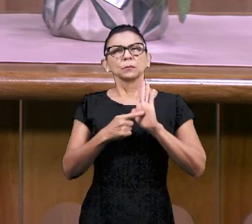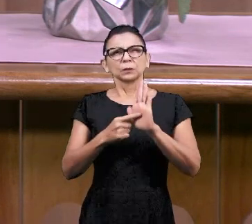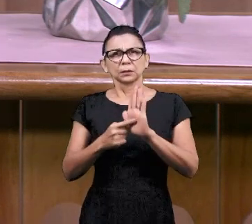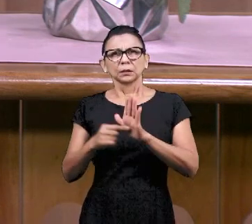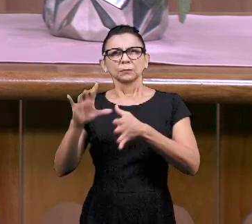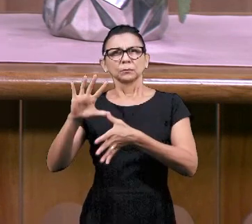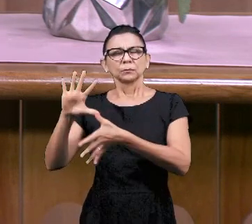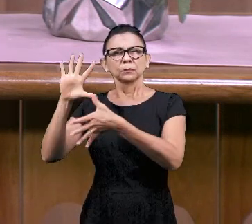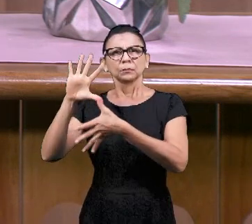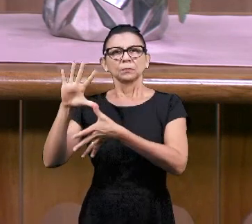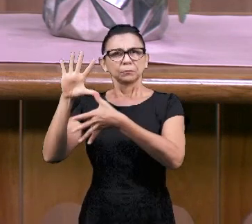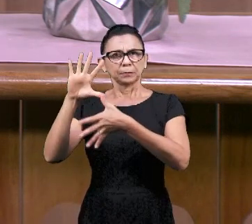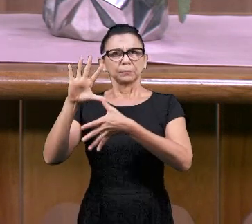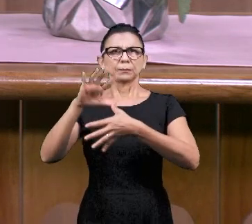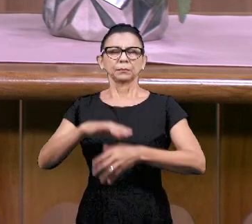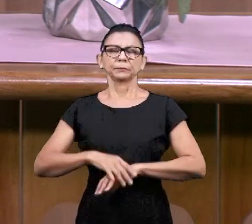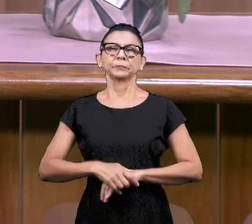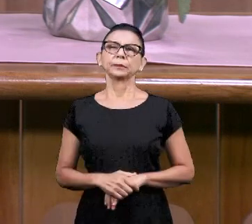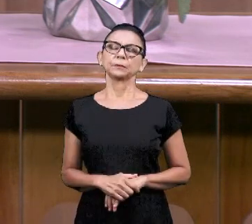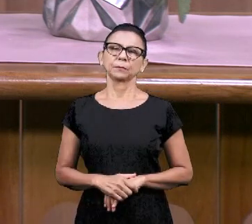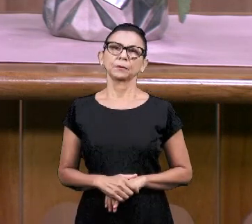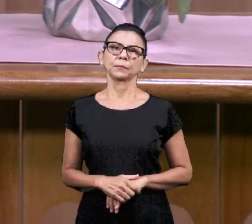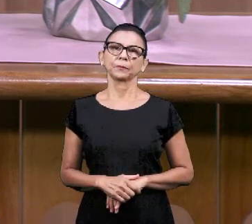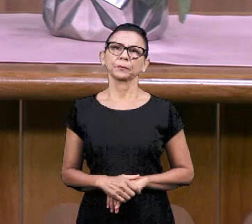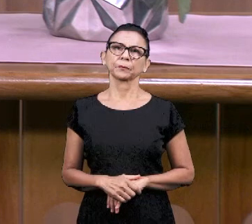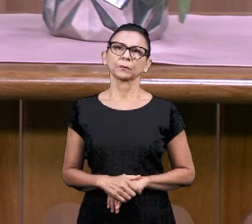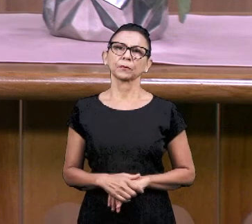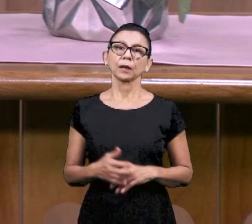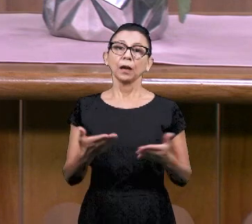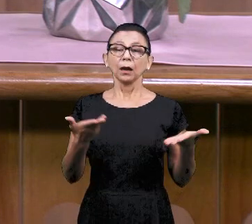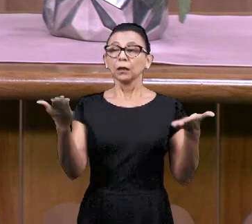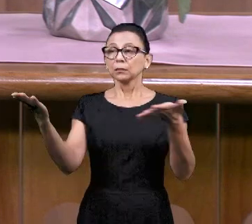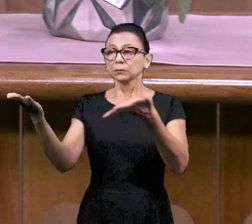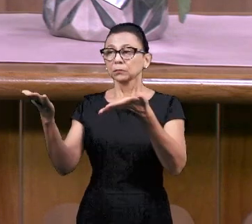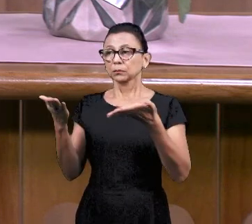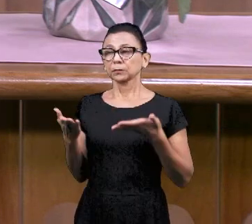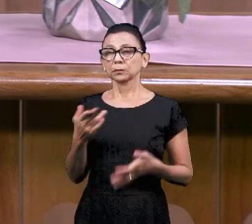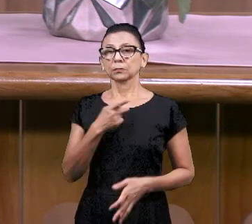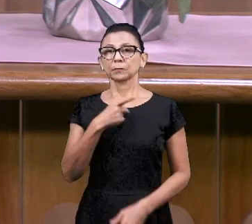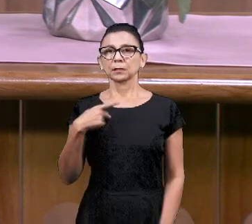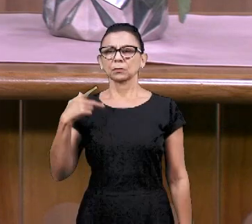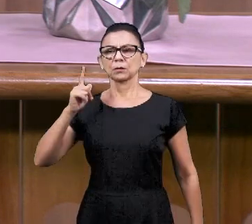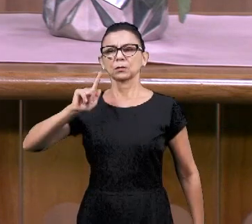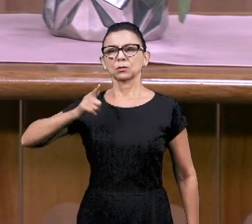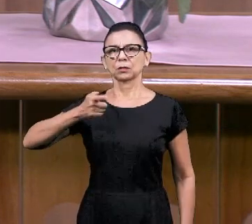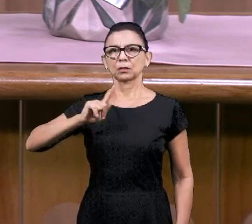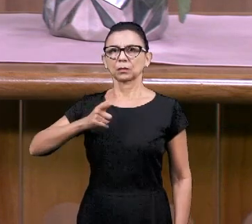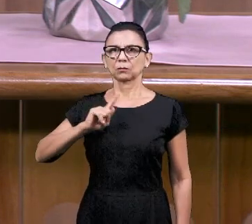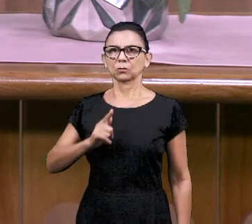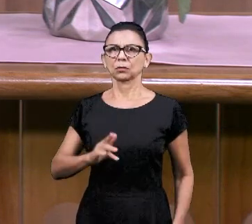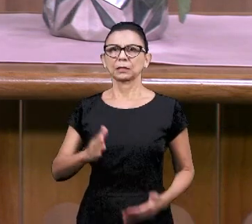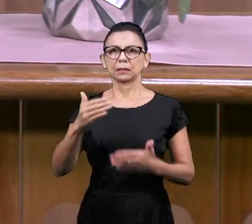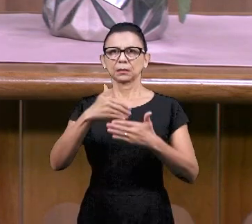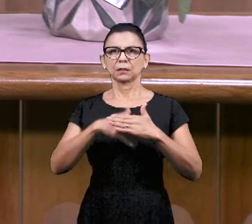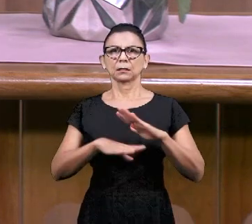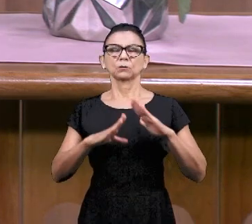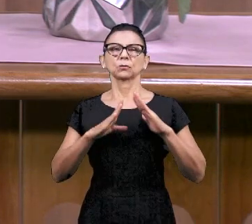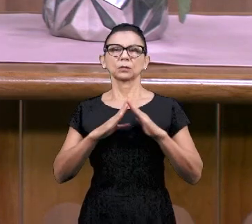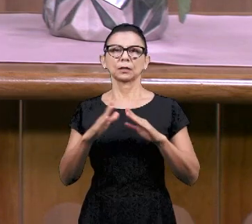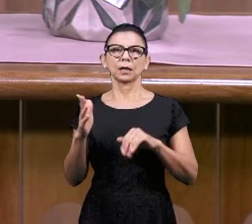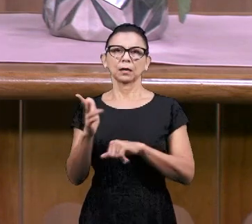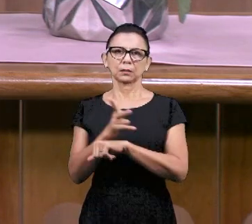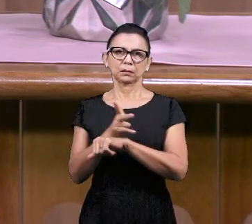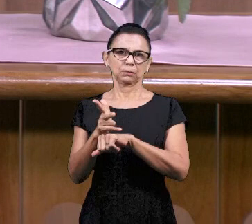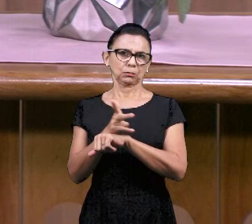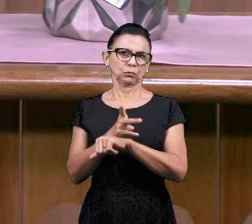géographique qui concerne cette parabole, nous allons maintenant passer la parole au pasteur Jodetti, où il se trouve dans sa